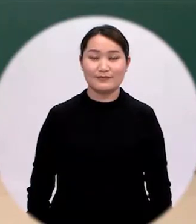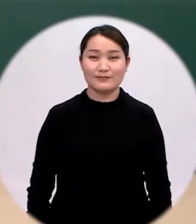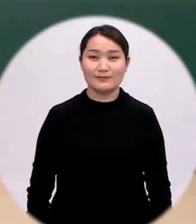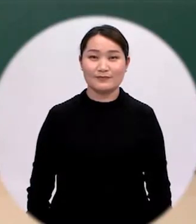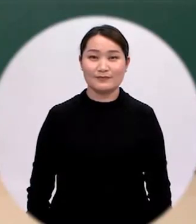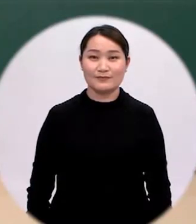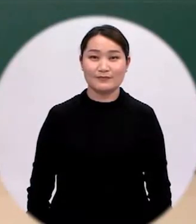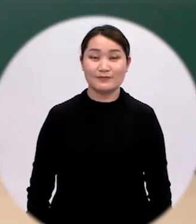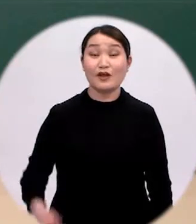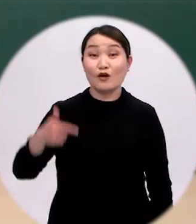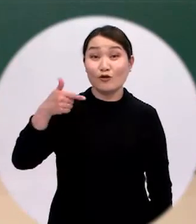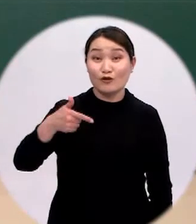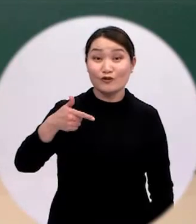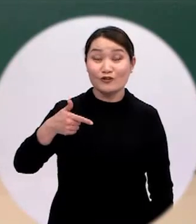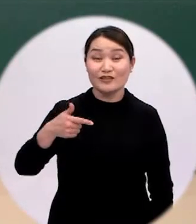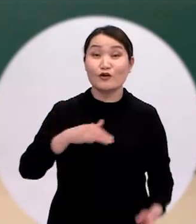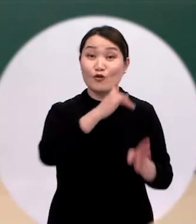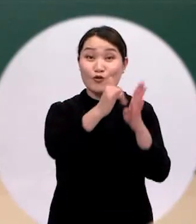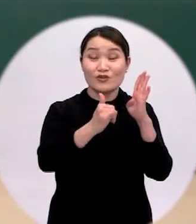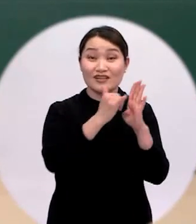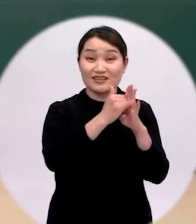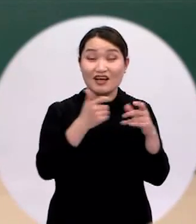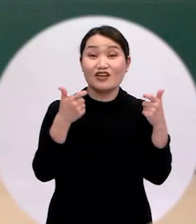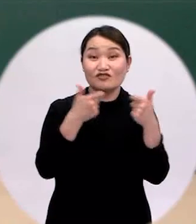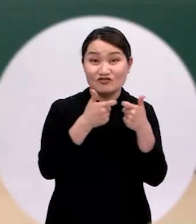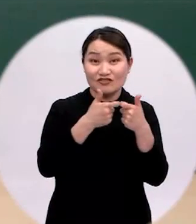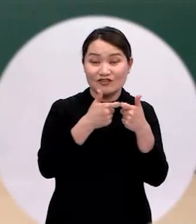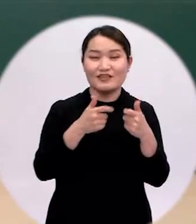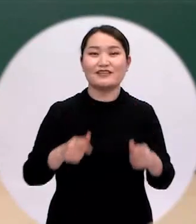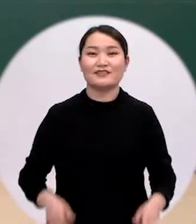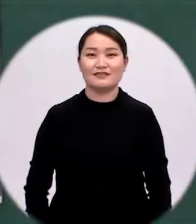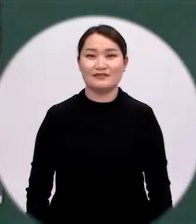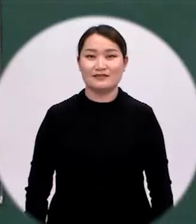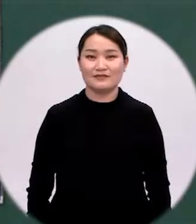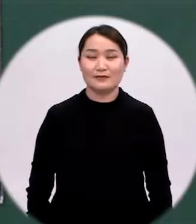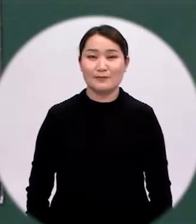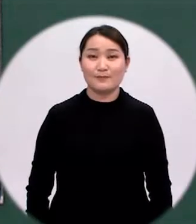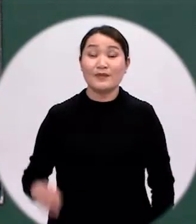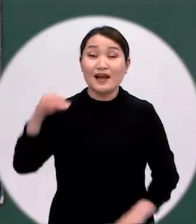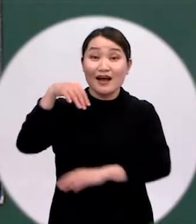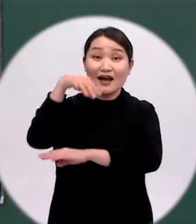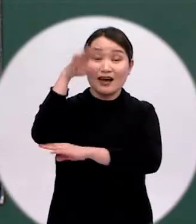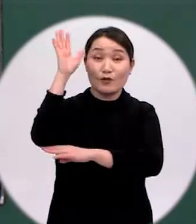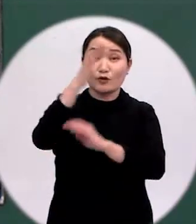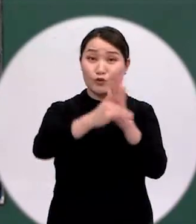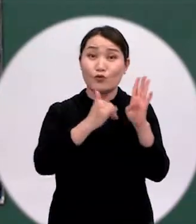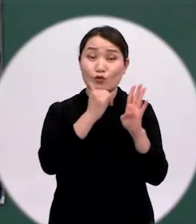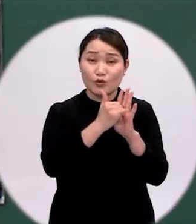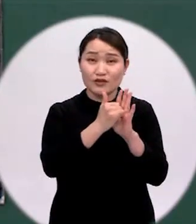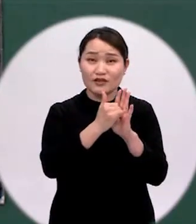За тэгвэл эдгээр гутлуудын зургийг улирлуудаа мөн зөв харгалзуул. Хаврын үлрэлт